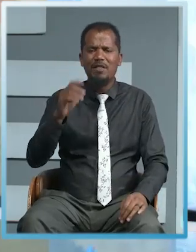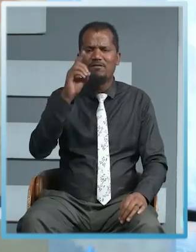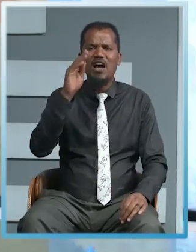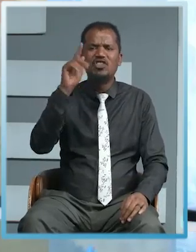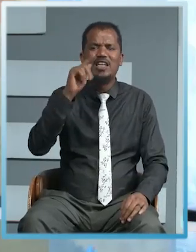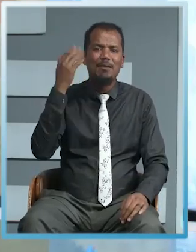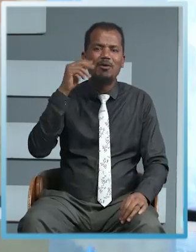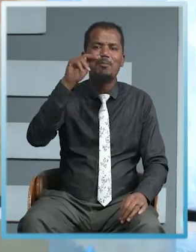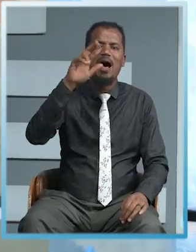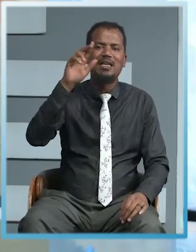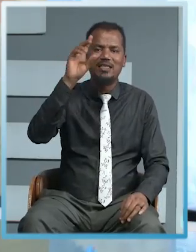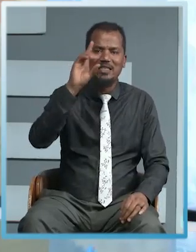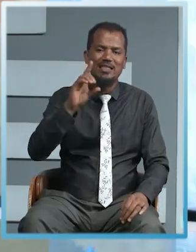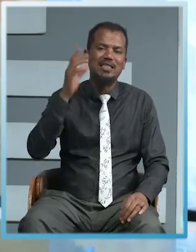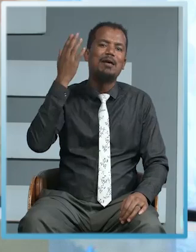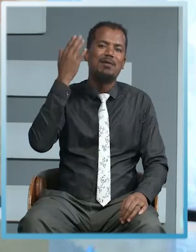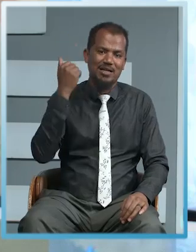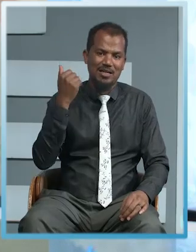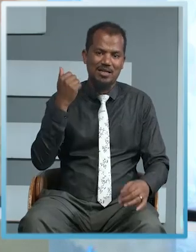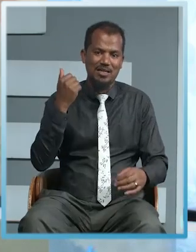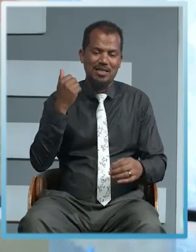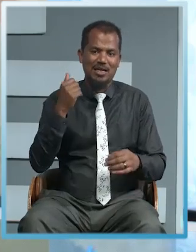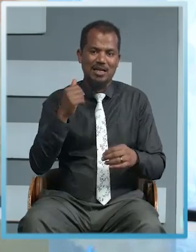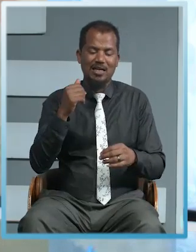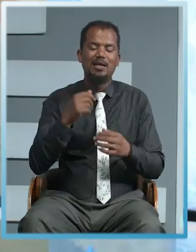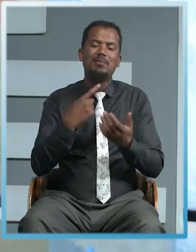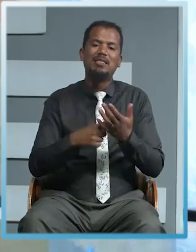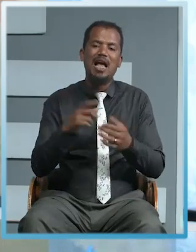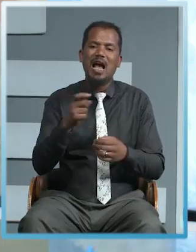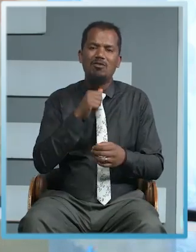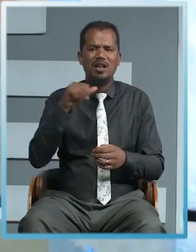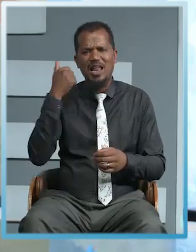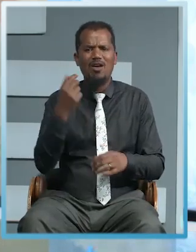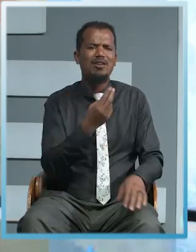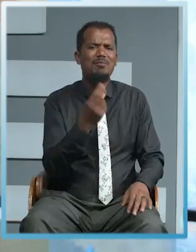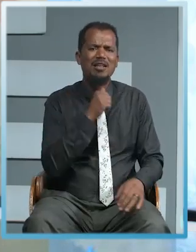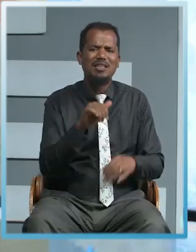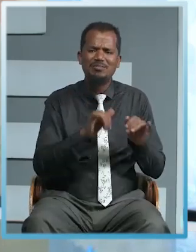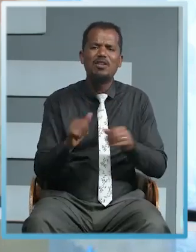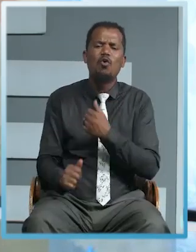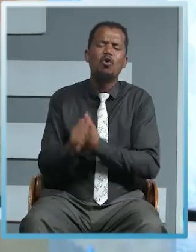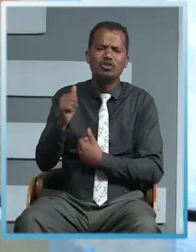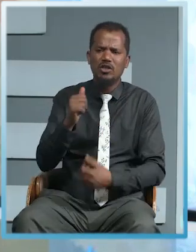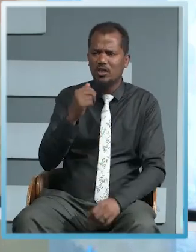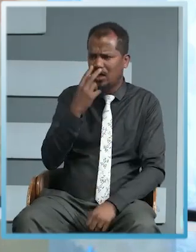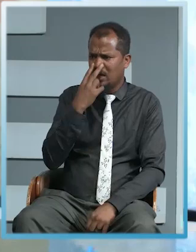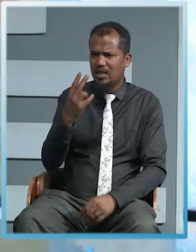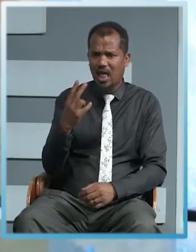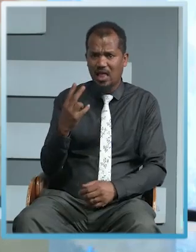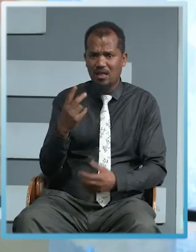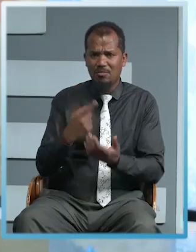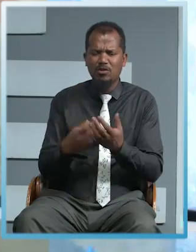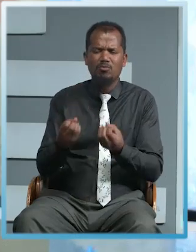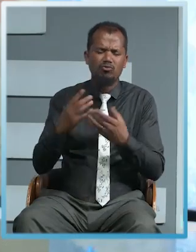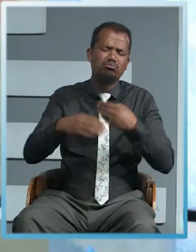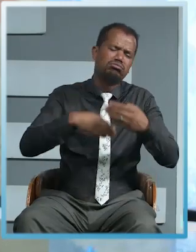ماركزيم لينزم نام نعكر نبر ماله سلذي بزار نعكر كانون مستكر ليلا ونما يتك عندكوجي هونون ديتا يعني نعكر بزار